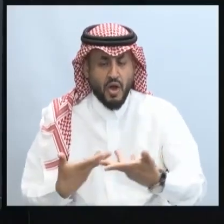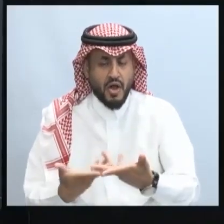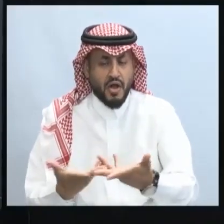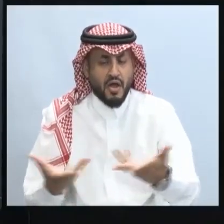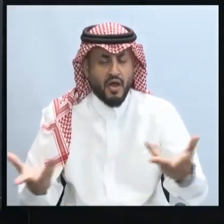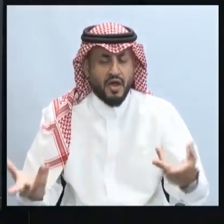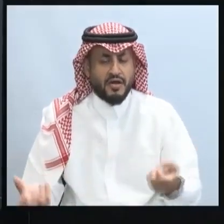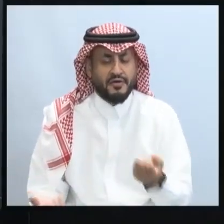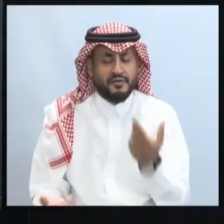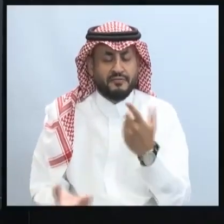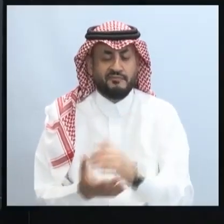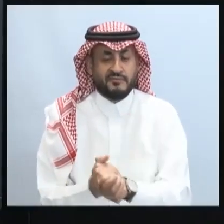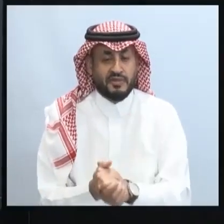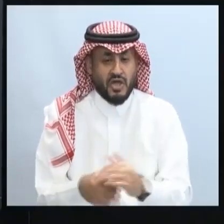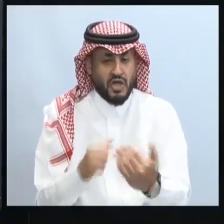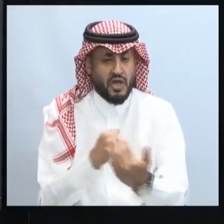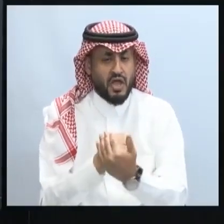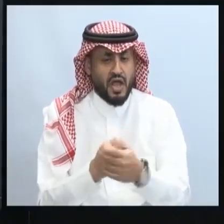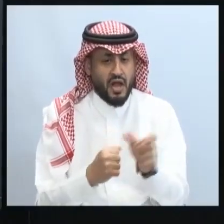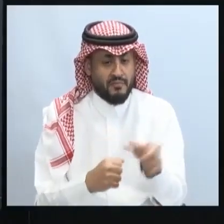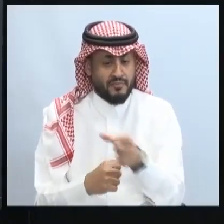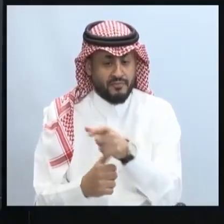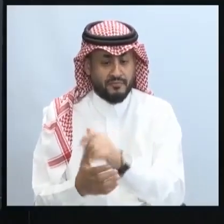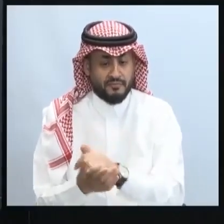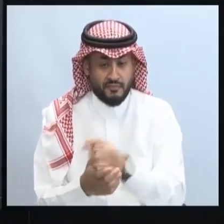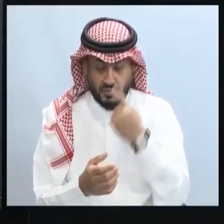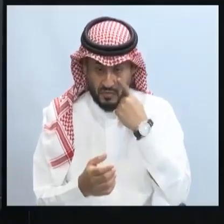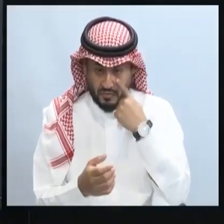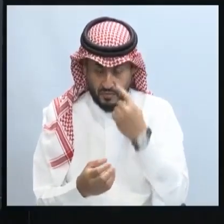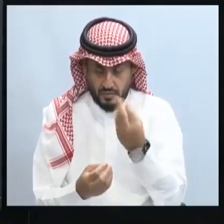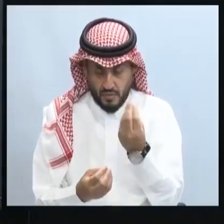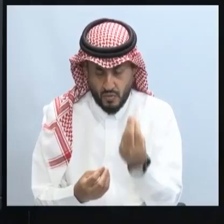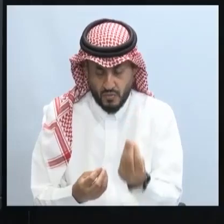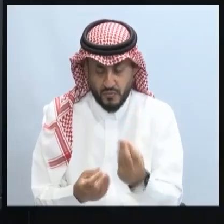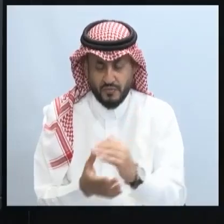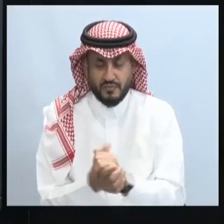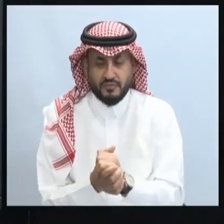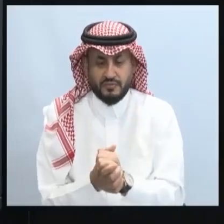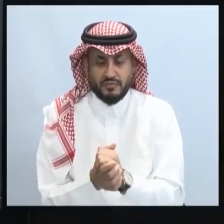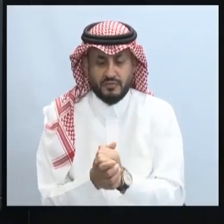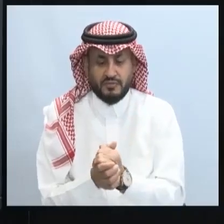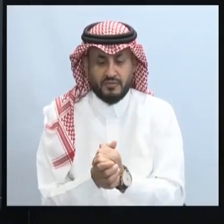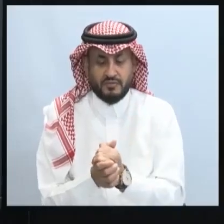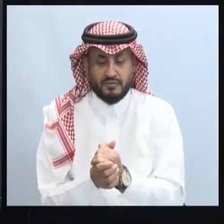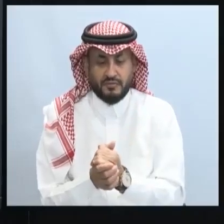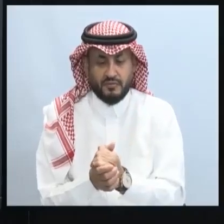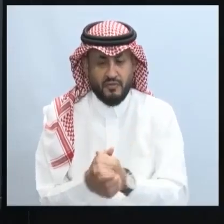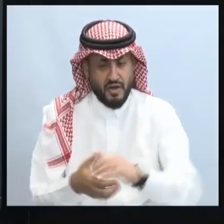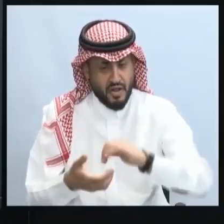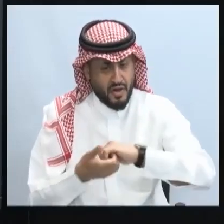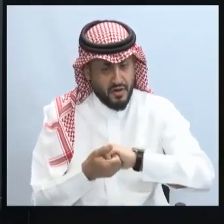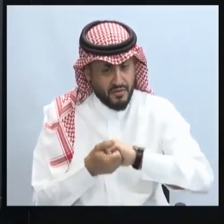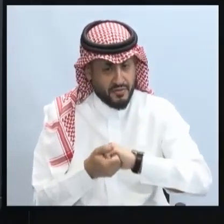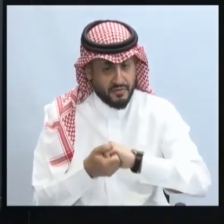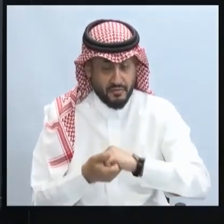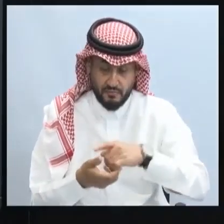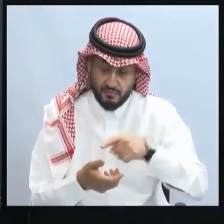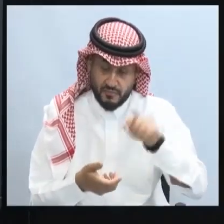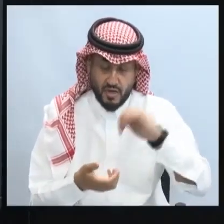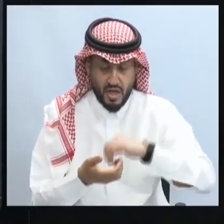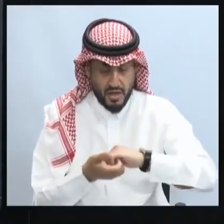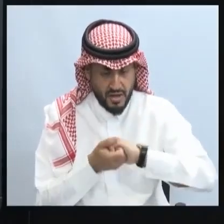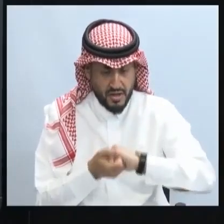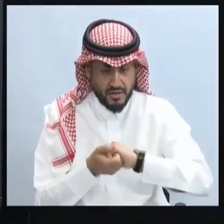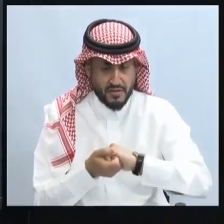يعلم اصحابه وانظروا اليهم بادب وهدوء قد تعاونوا وهذا الشيء جيد ان